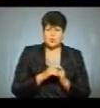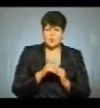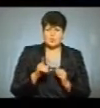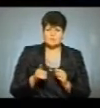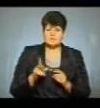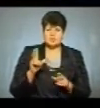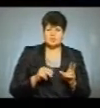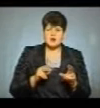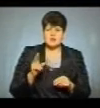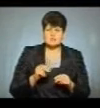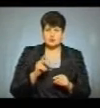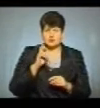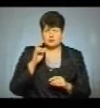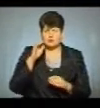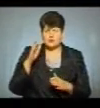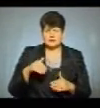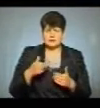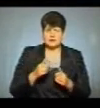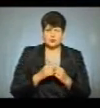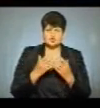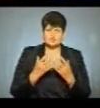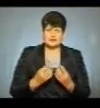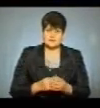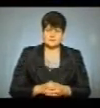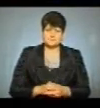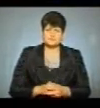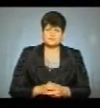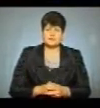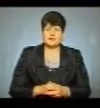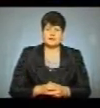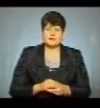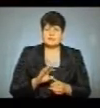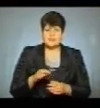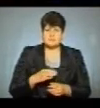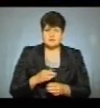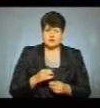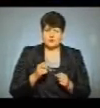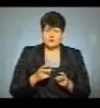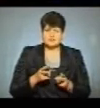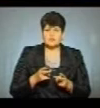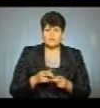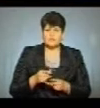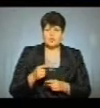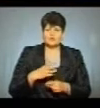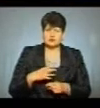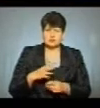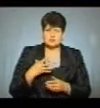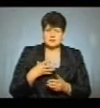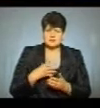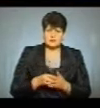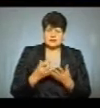кожним шансом, який Господь Бог дає нам кожен день. І не марнувати в очікуванні свої дні,